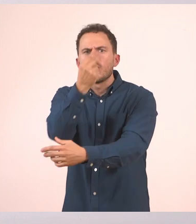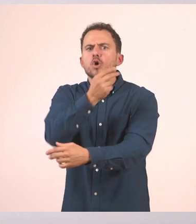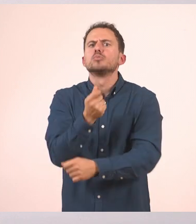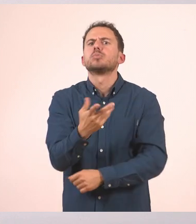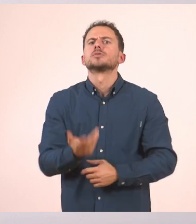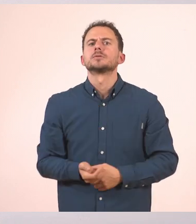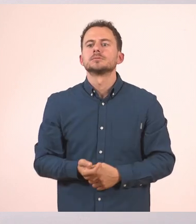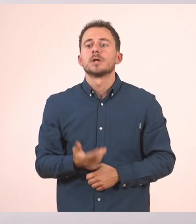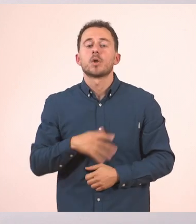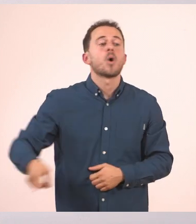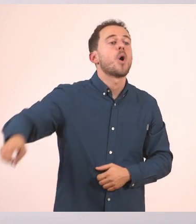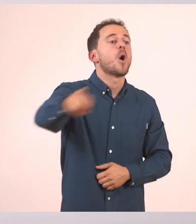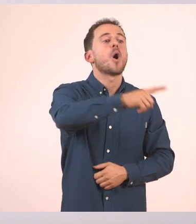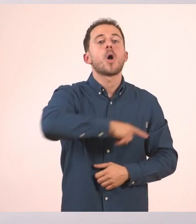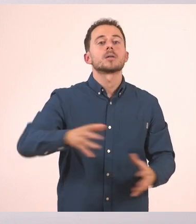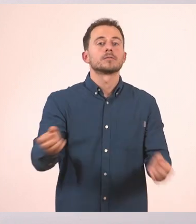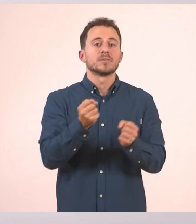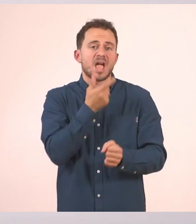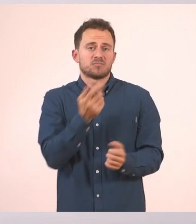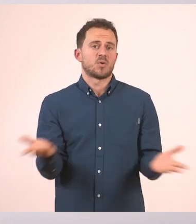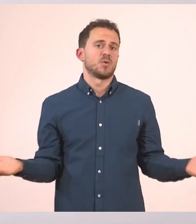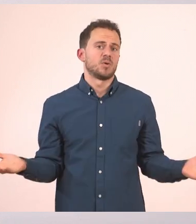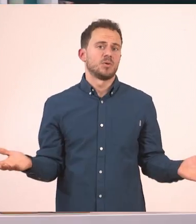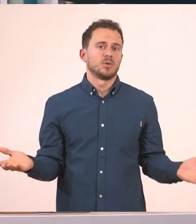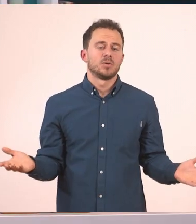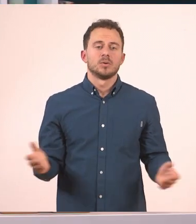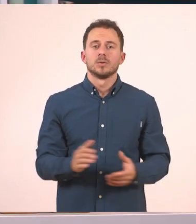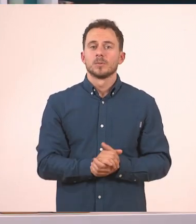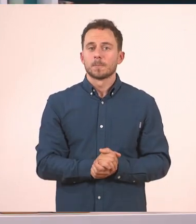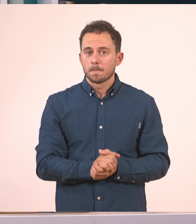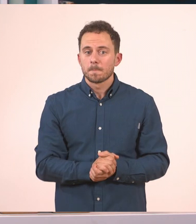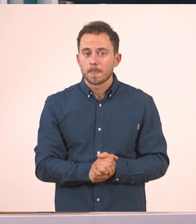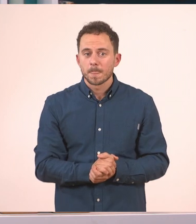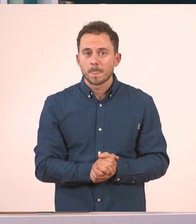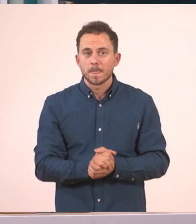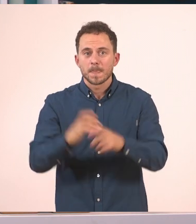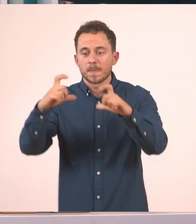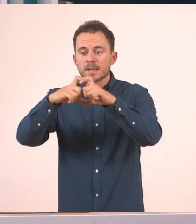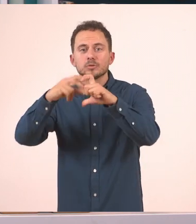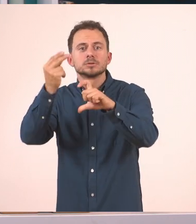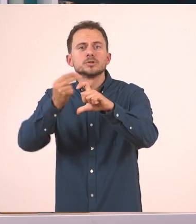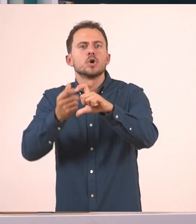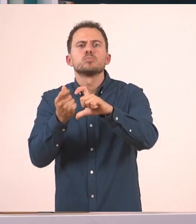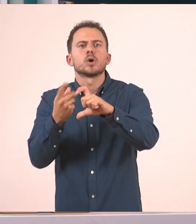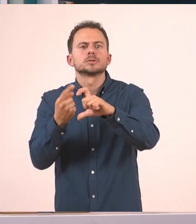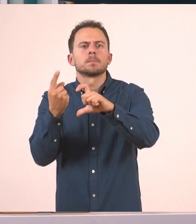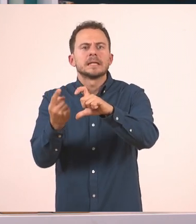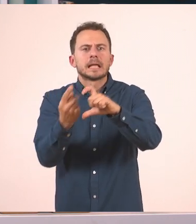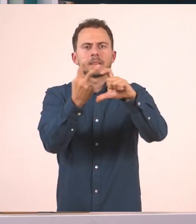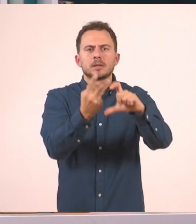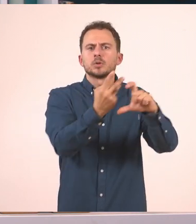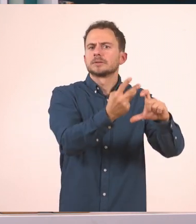Περιμένω λίγο, θέλω να το βρείτε όλοι. Είναι πάρα πολύ εύκολο. Πόσες καρδούλες λοιπόν θα χρωματίσω, περιμένω να μου το